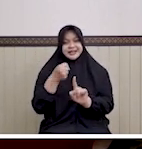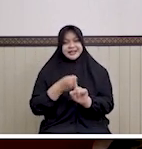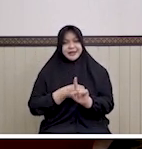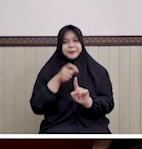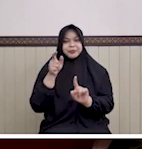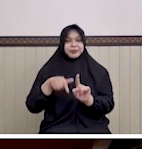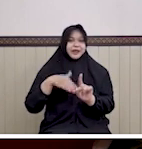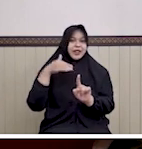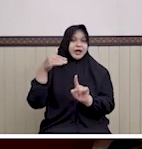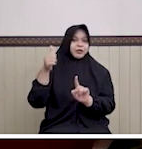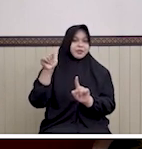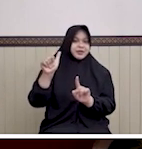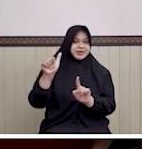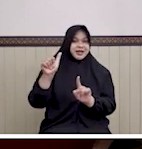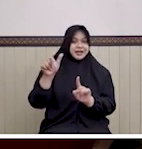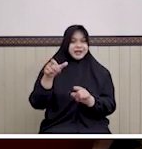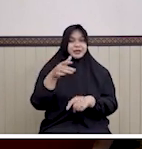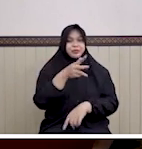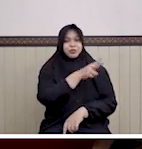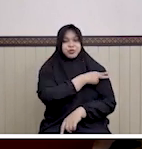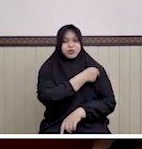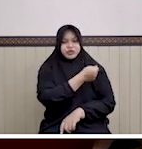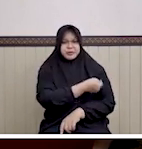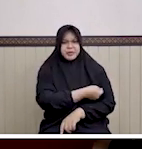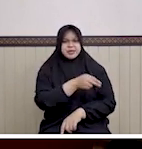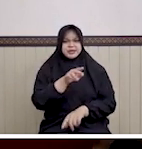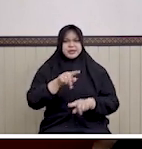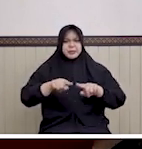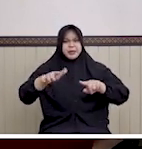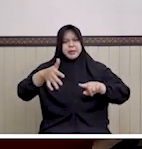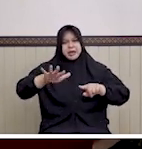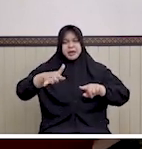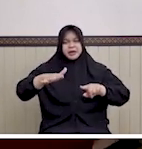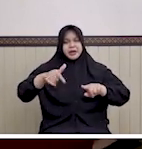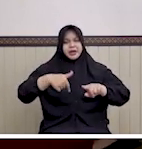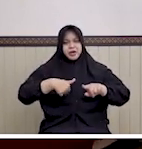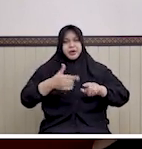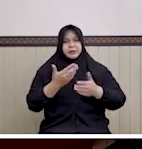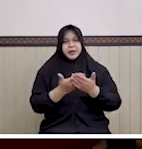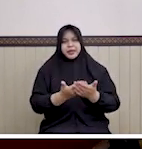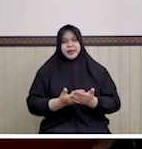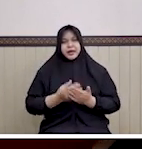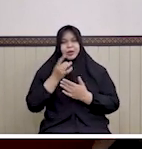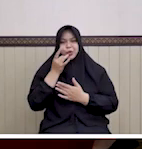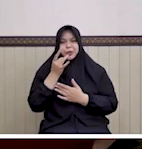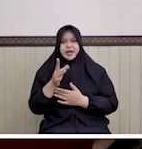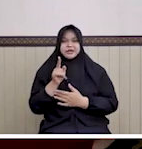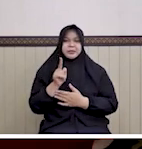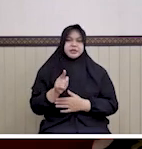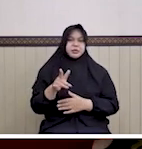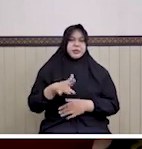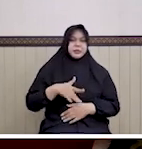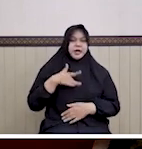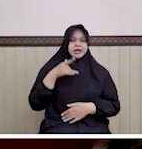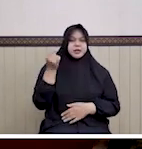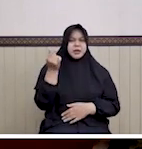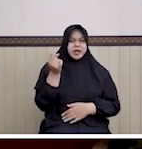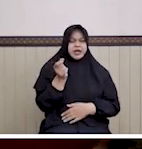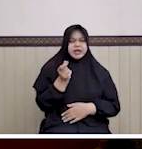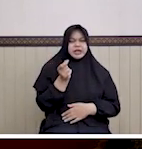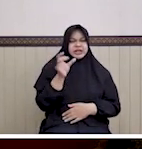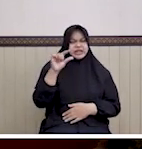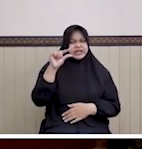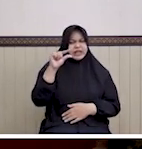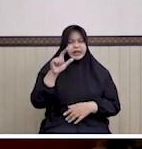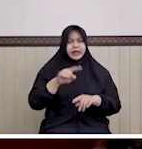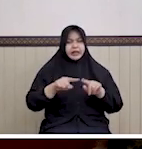levelnya bisa di Puskesmas cuman kadang-kadang yang Puskesmas tuh jarang memuntahkan rekomendasi begitu ya karena mungkin merasa biayanya dikit tapi